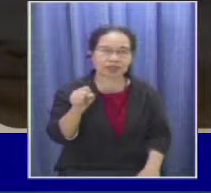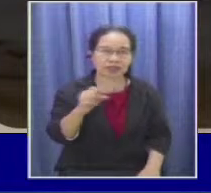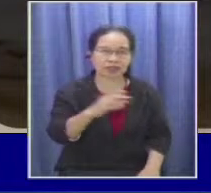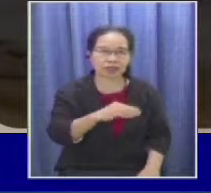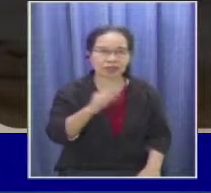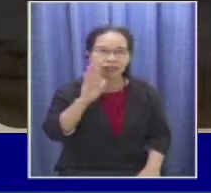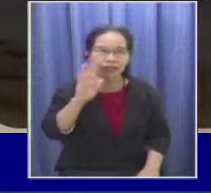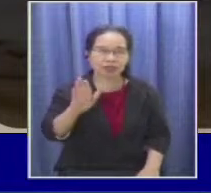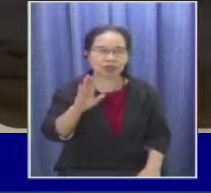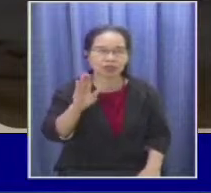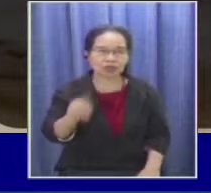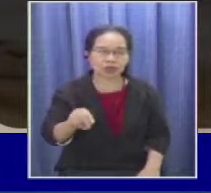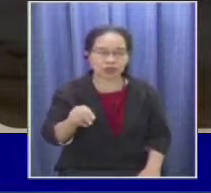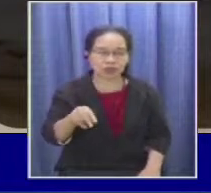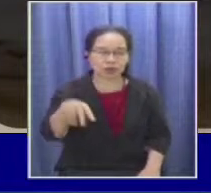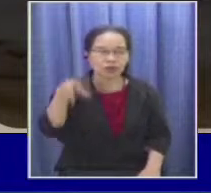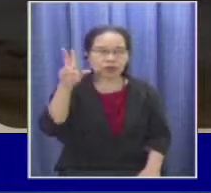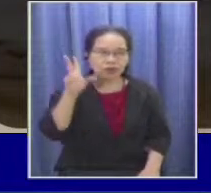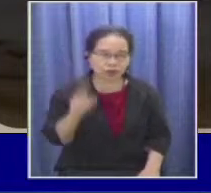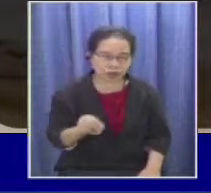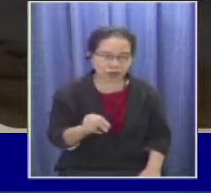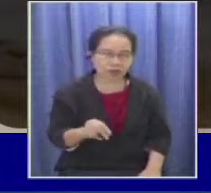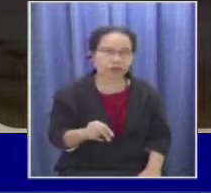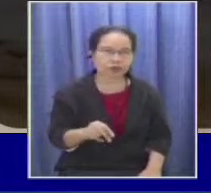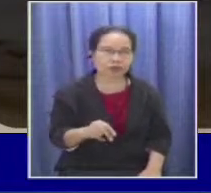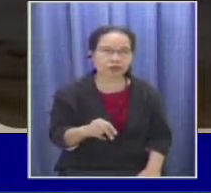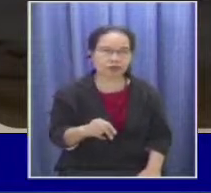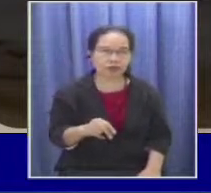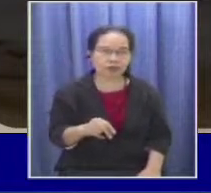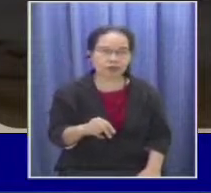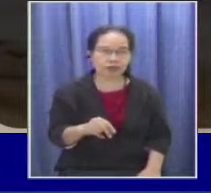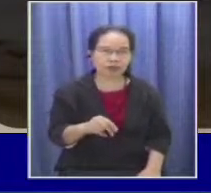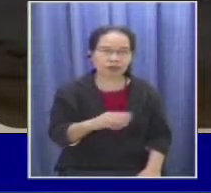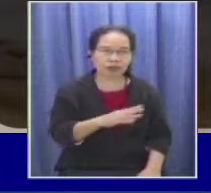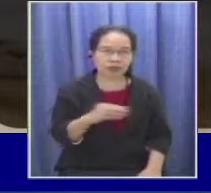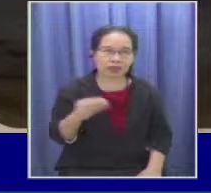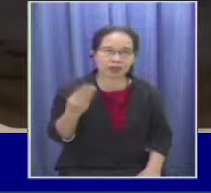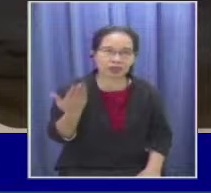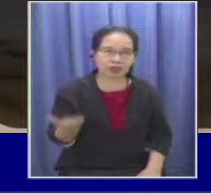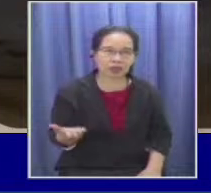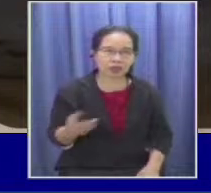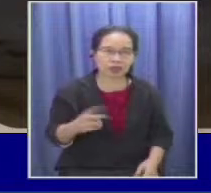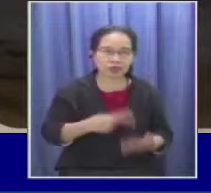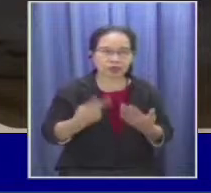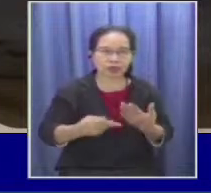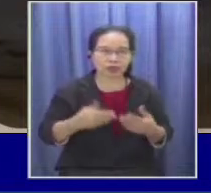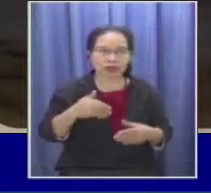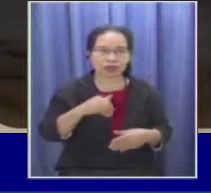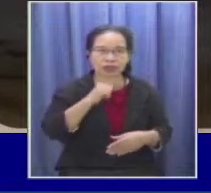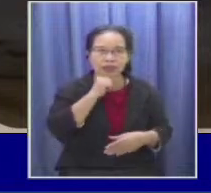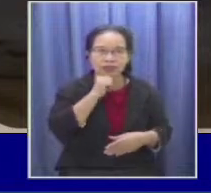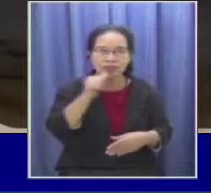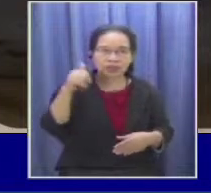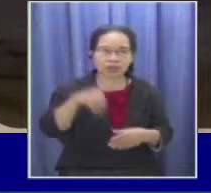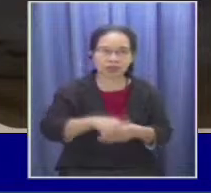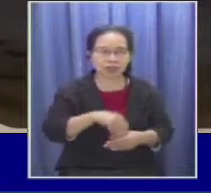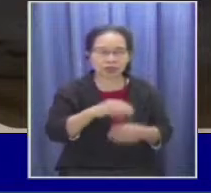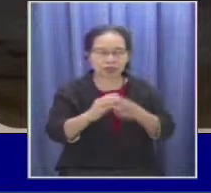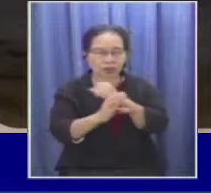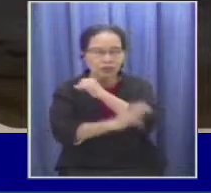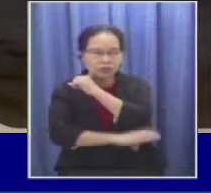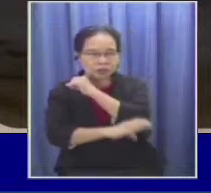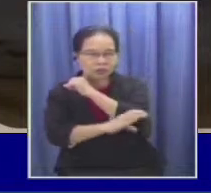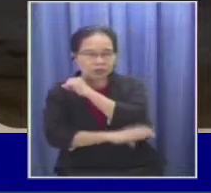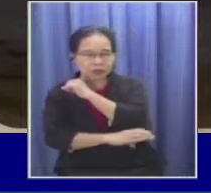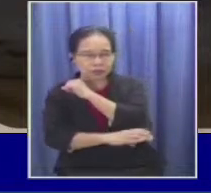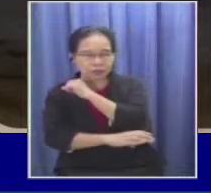ane enya ane na mo dabi enya dabi na mo anhwea temu mu emu